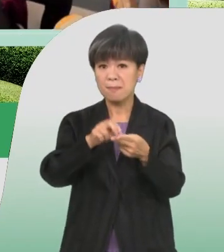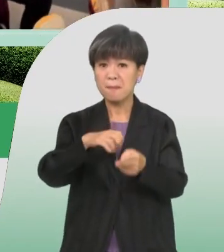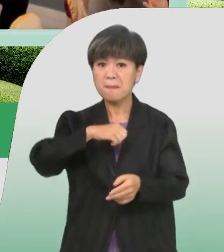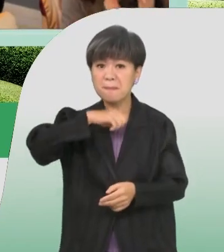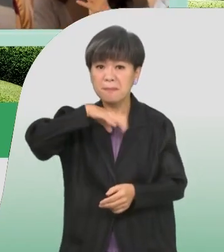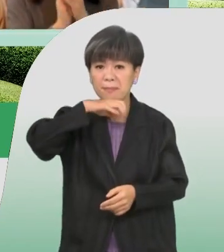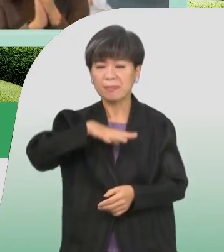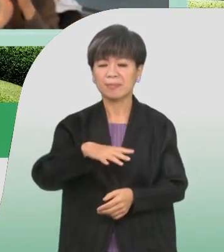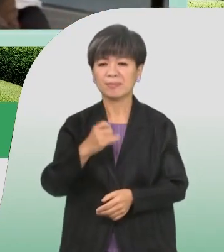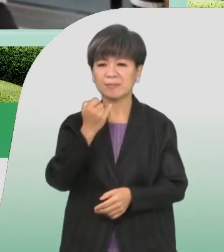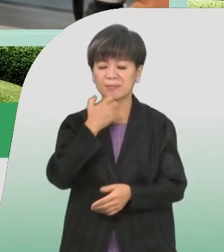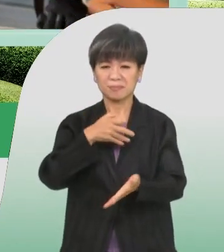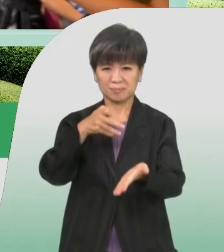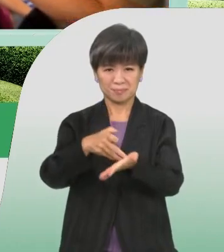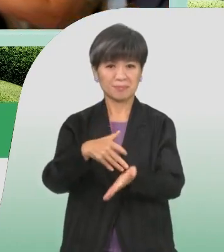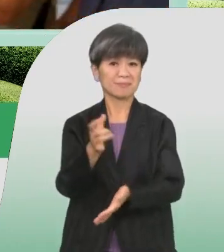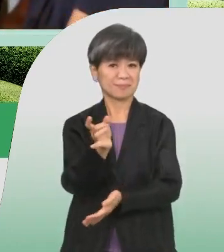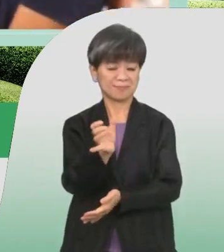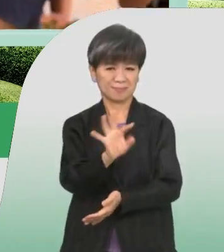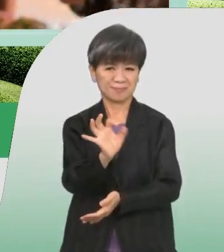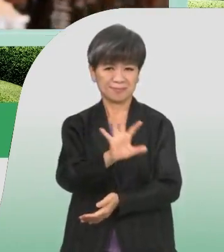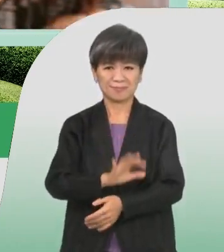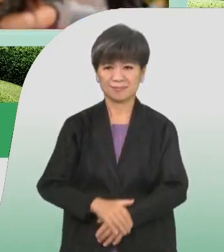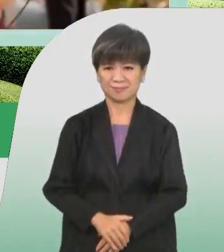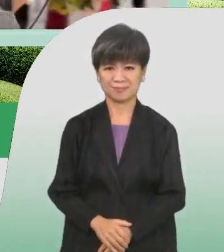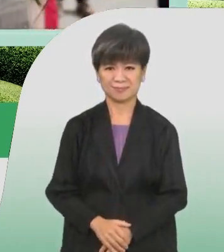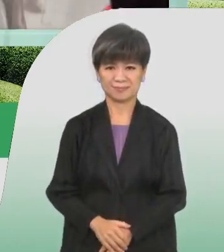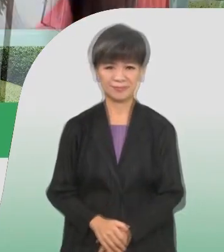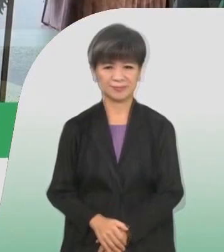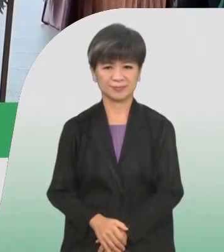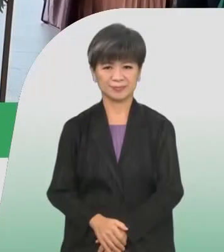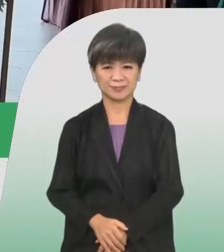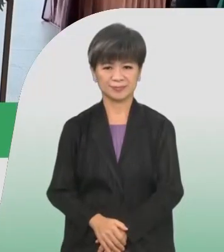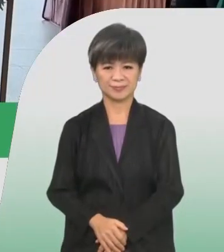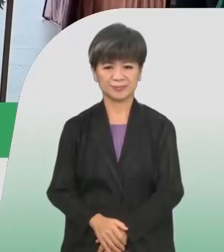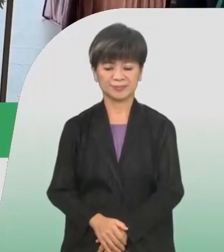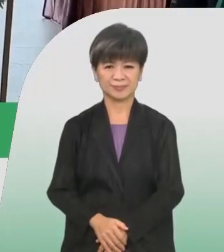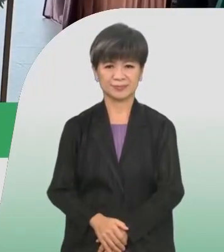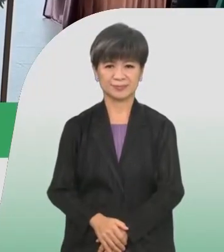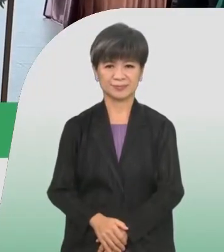平东人，就做得免费报名参加。